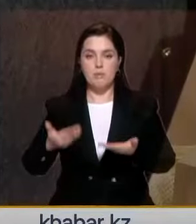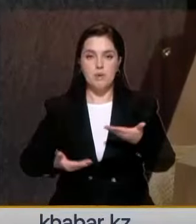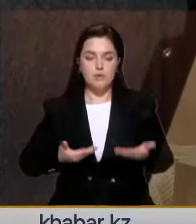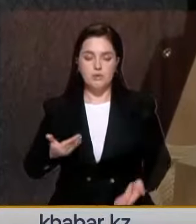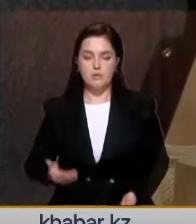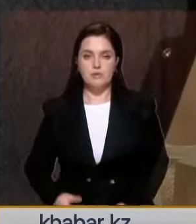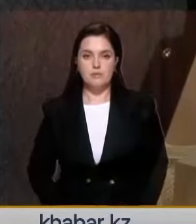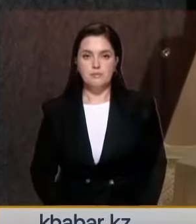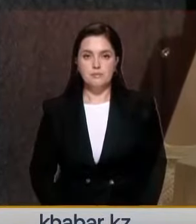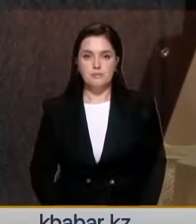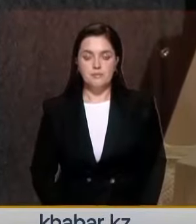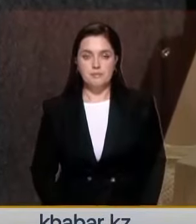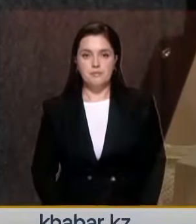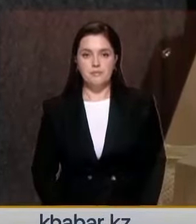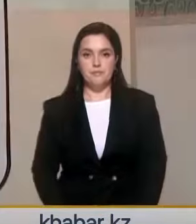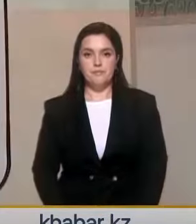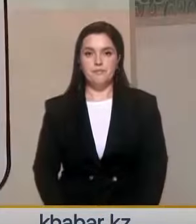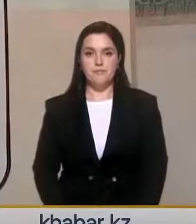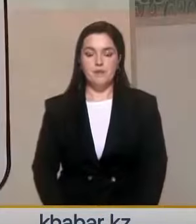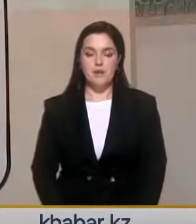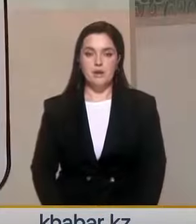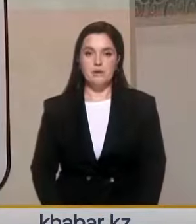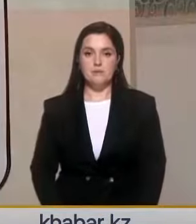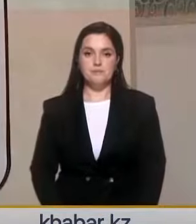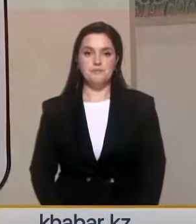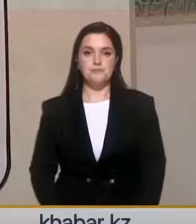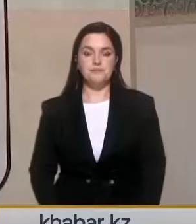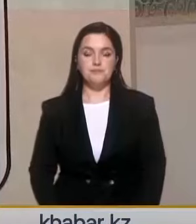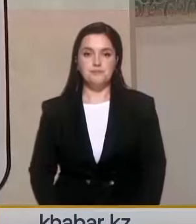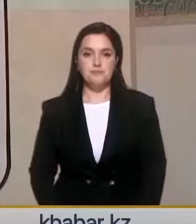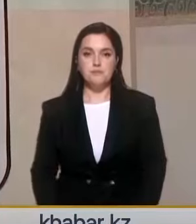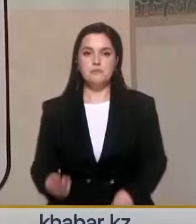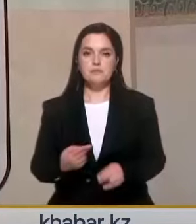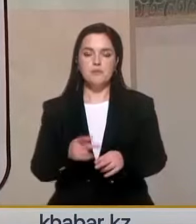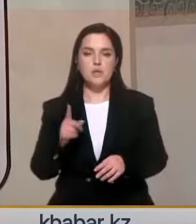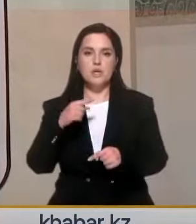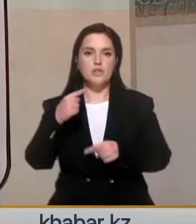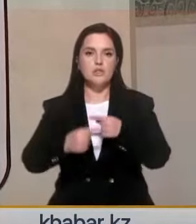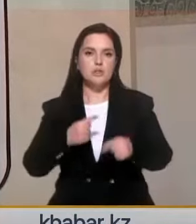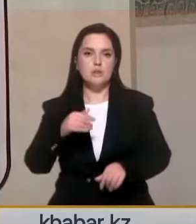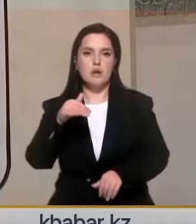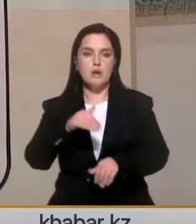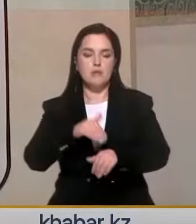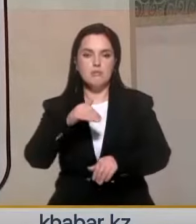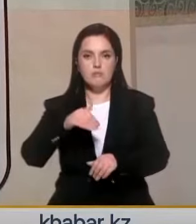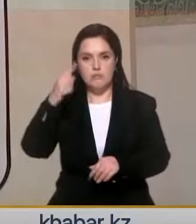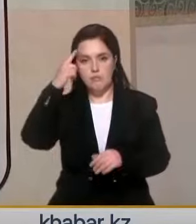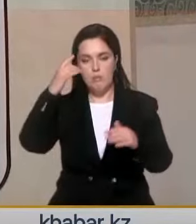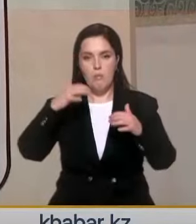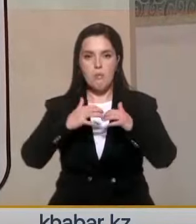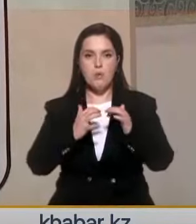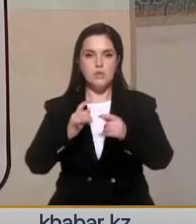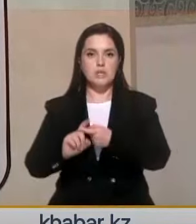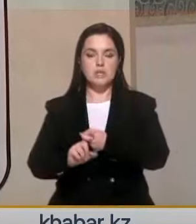специалисты сенсорна интеграция процесс в котором мозг воспринимает обрабатывает и